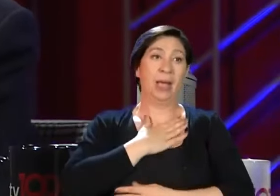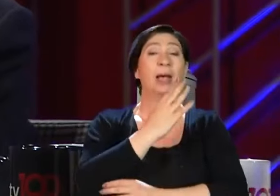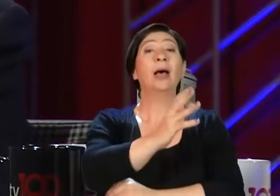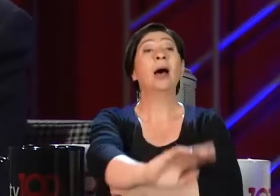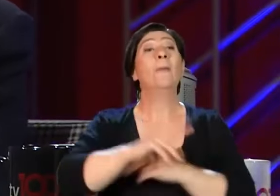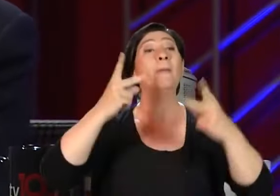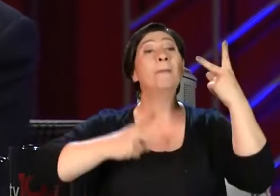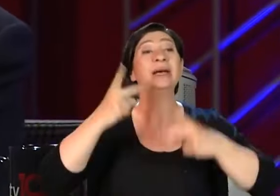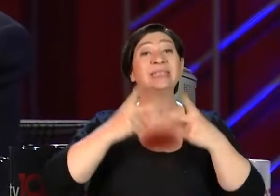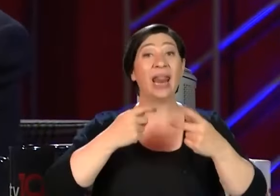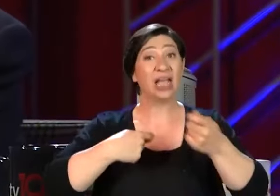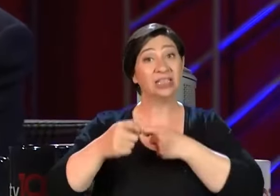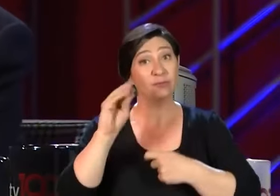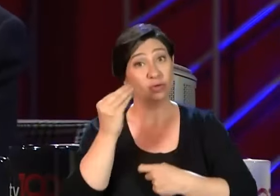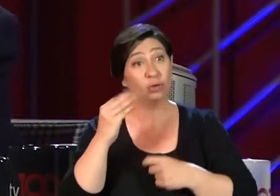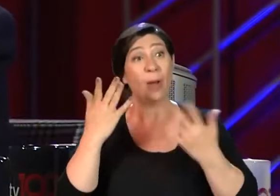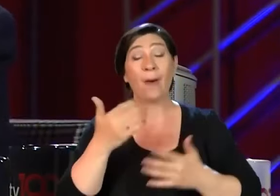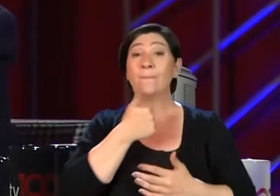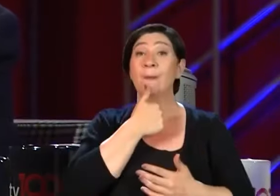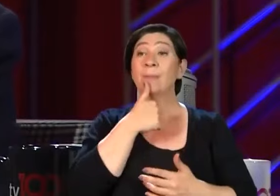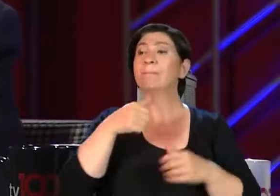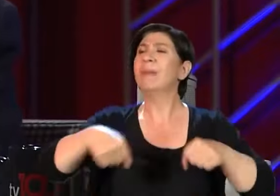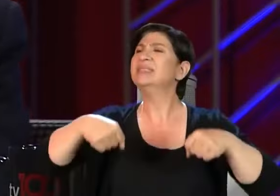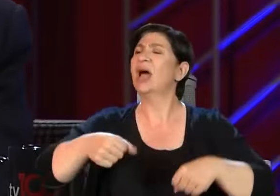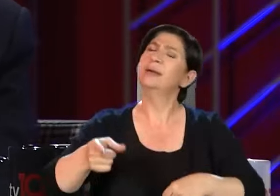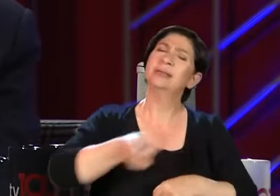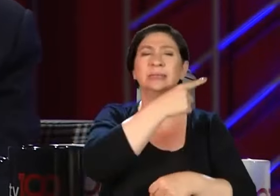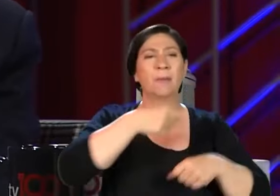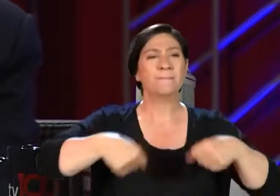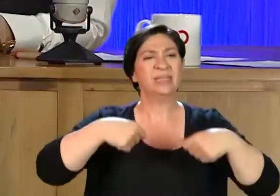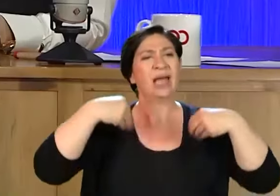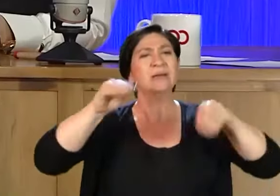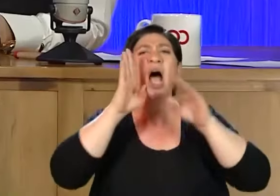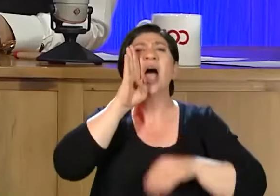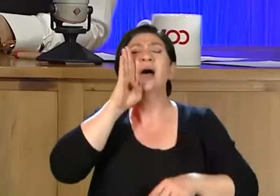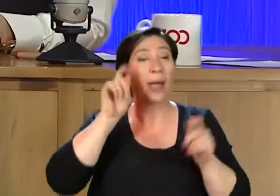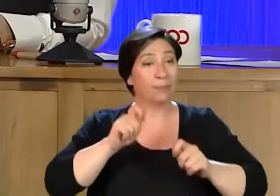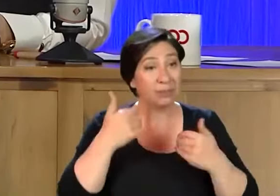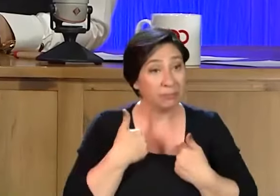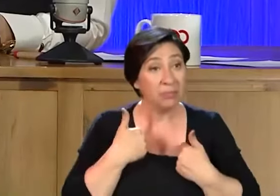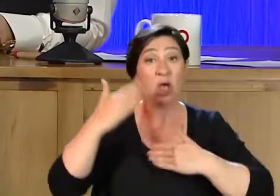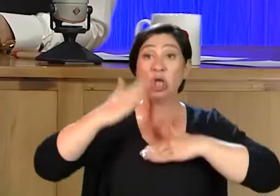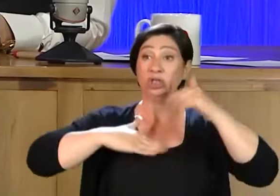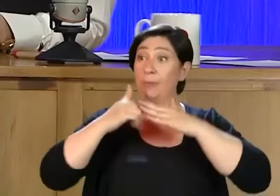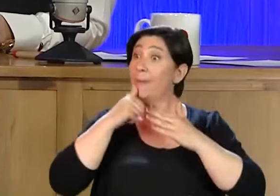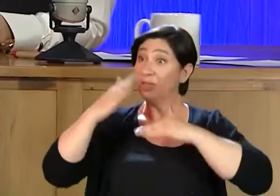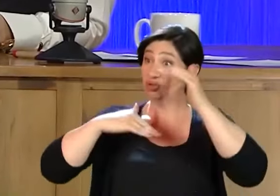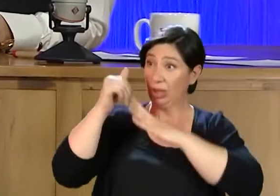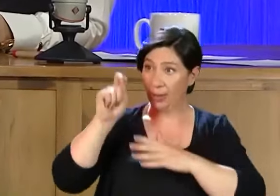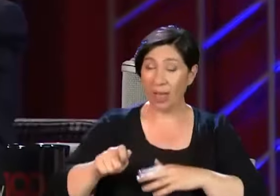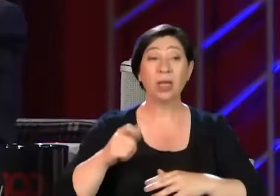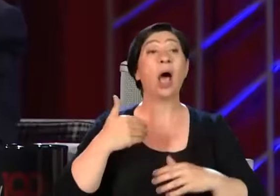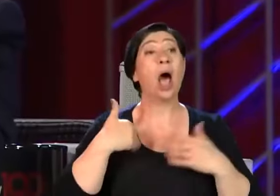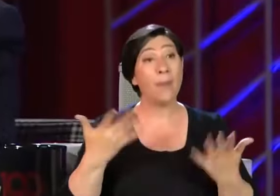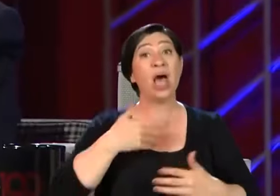Bazen esnaf çocuğuyum ama babam beni pazara gönderip pazarcılık da yapmış birisiyim. İnşaat yapardı babam